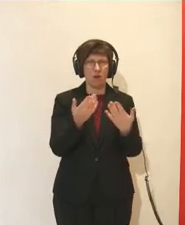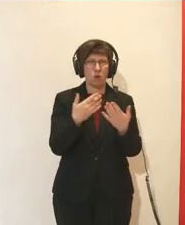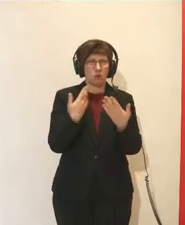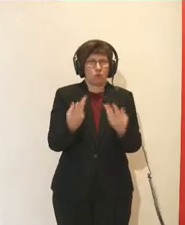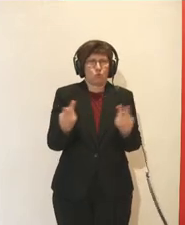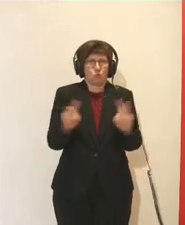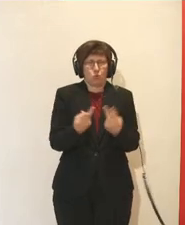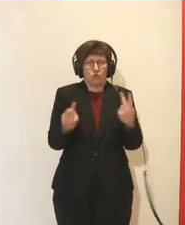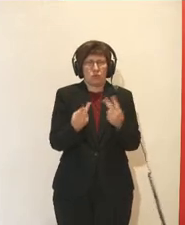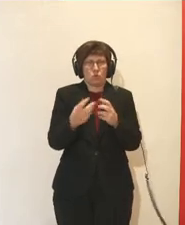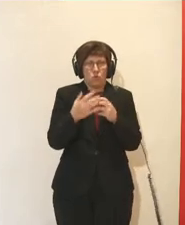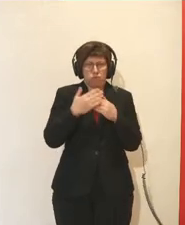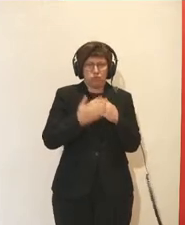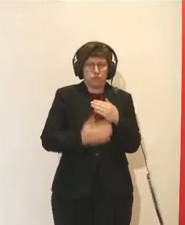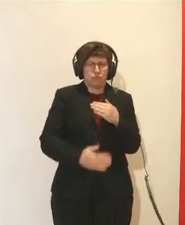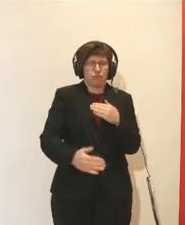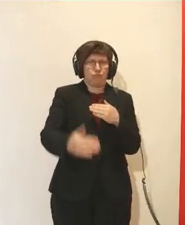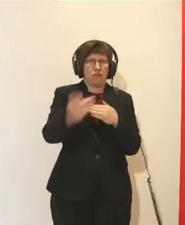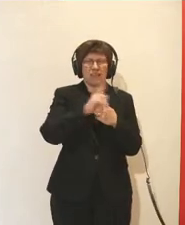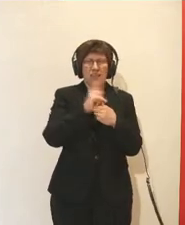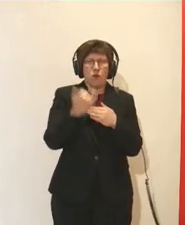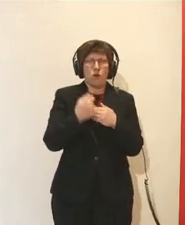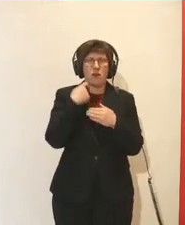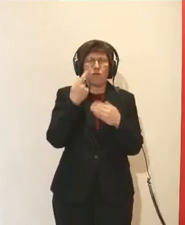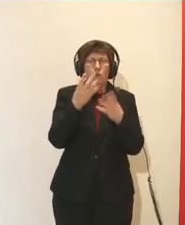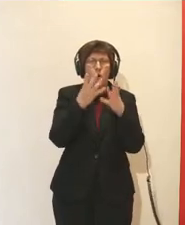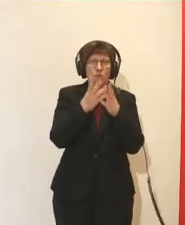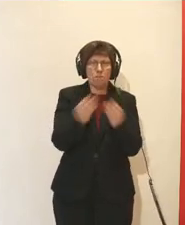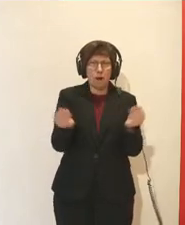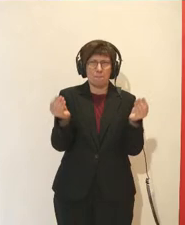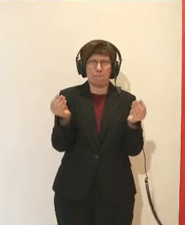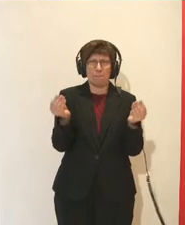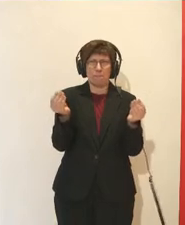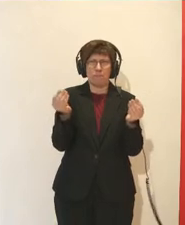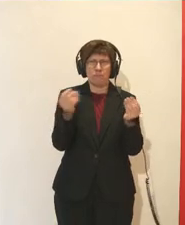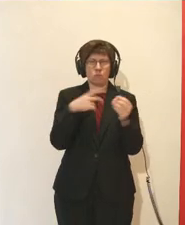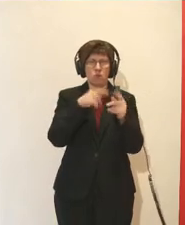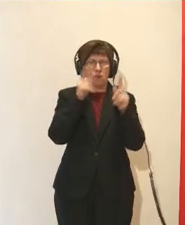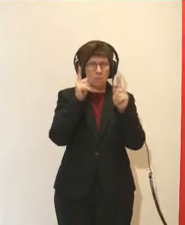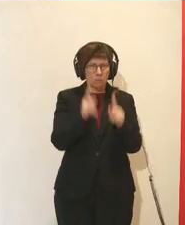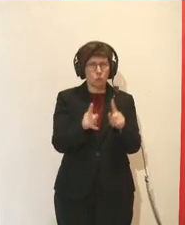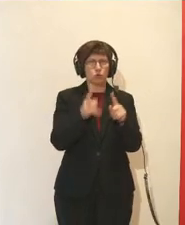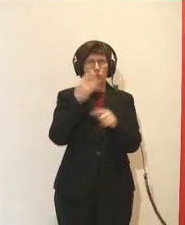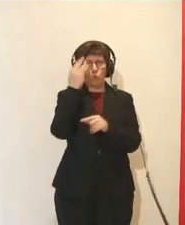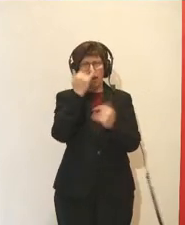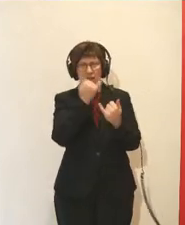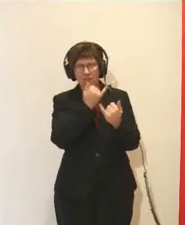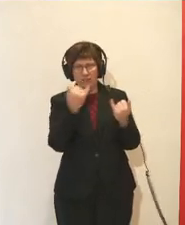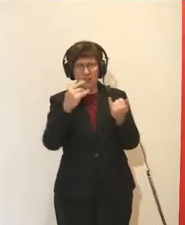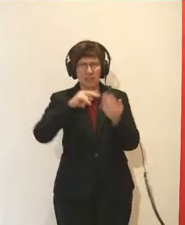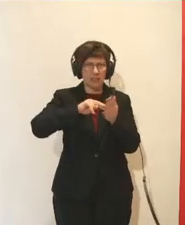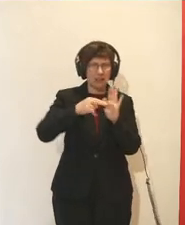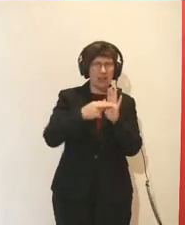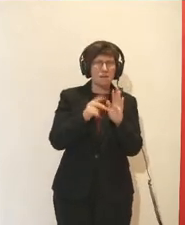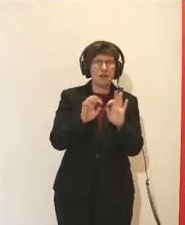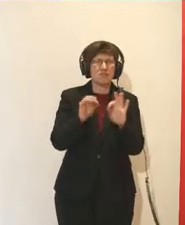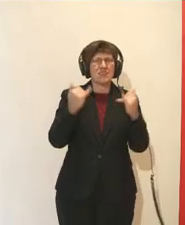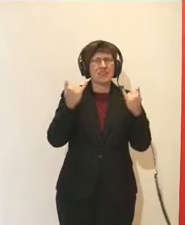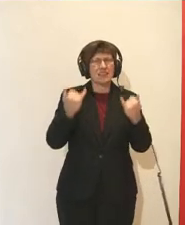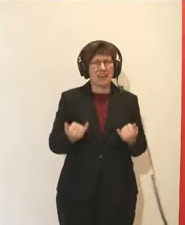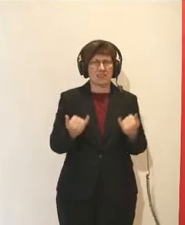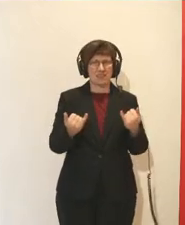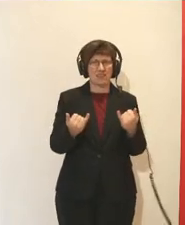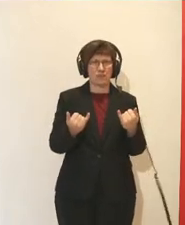nochmal ein längerer weg werden das geht ja nicht von heute auf morgen das heißt wir müssen uns damit auseinandersetzen am besten die jetzt nicht nur wie